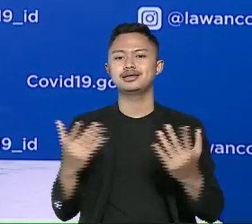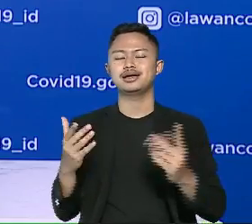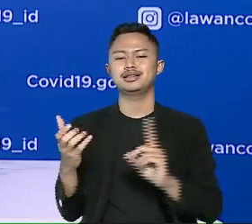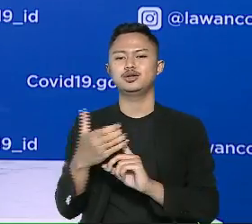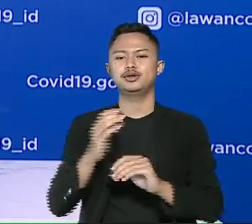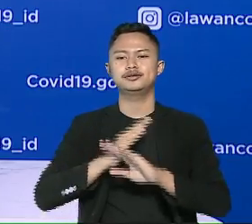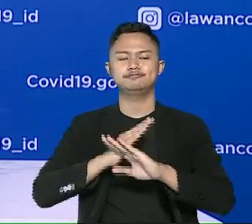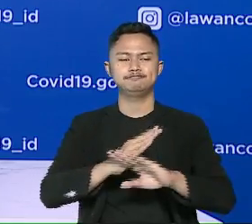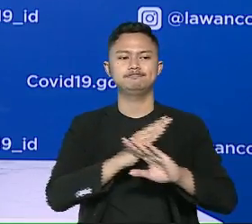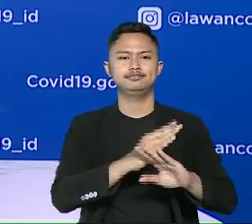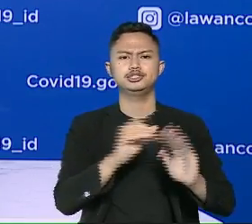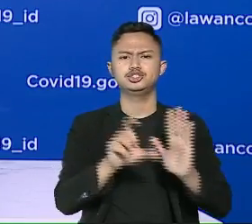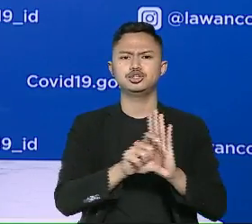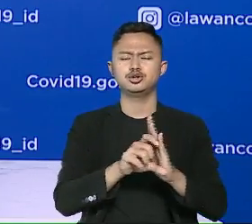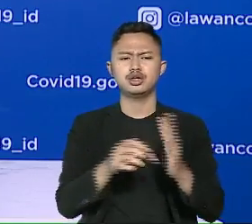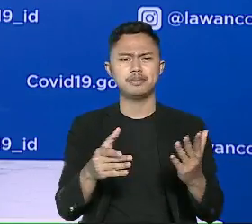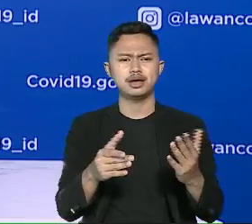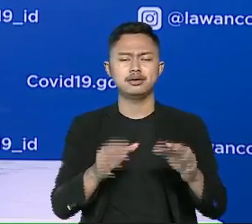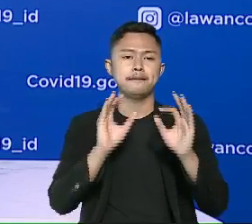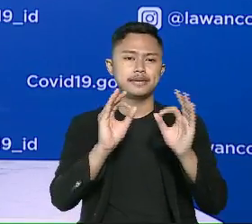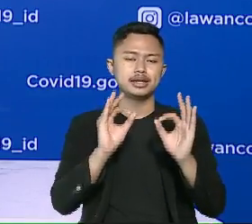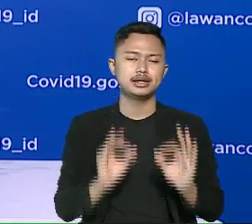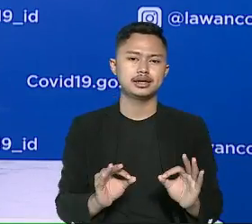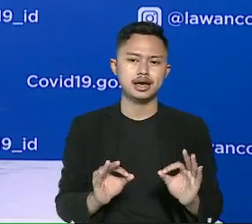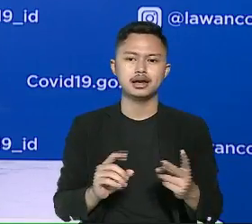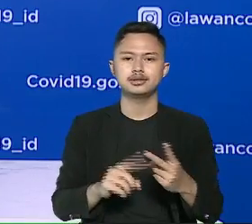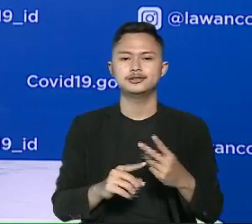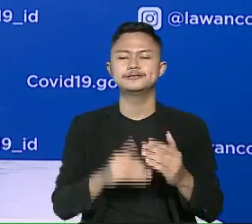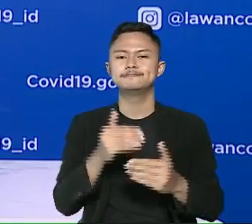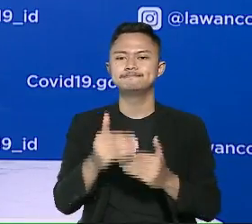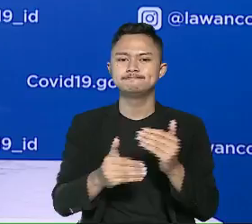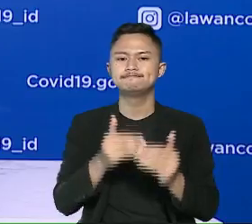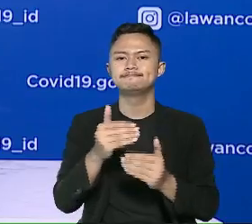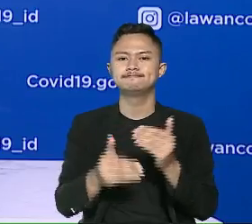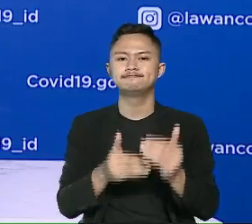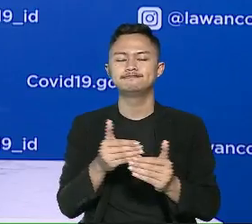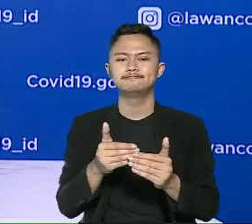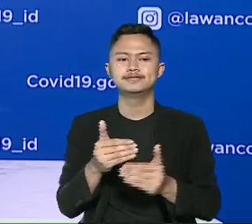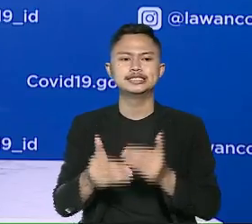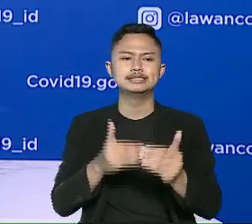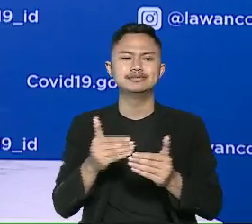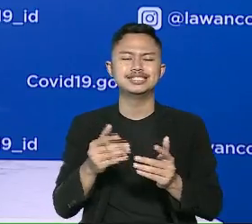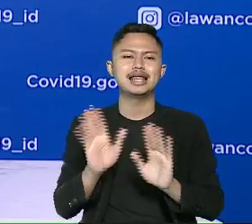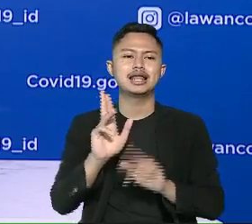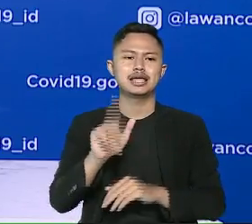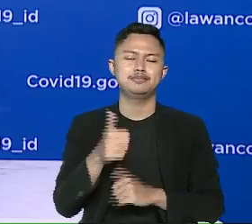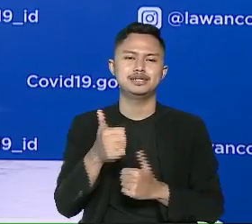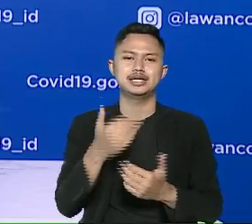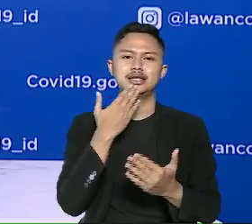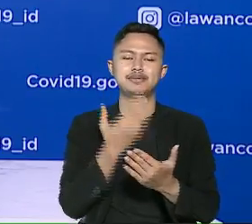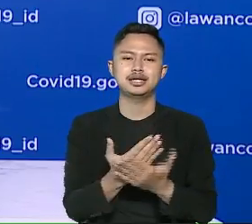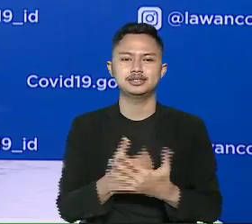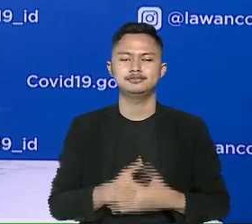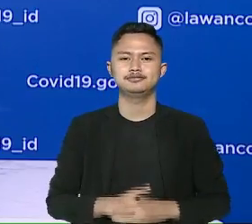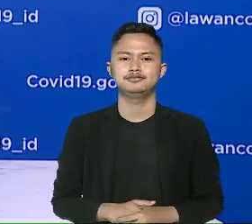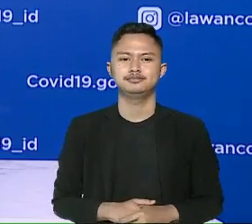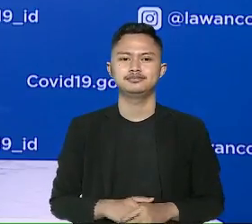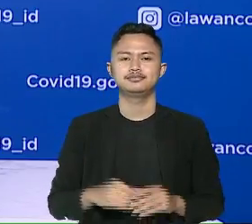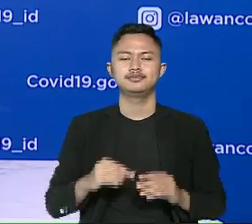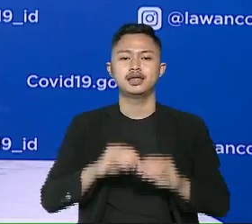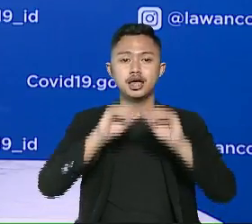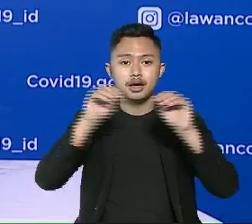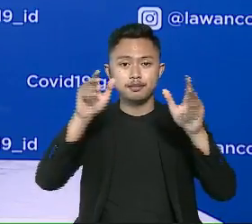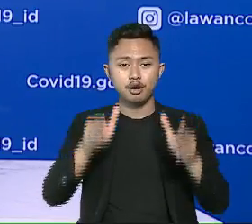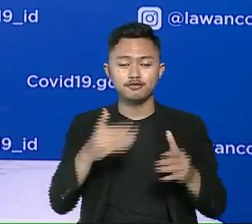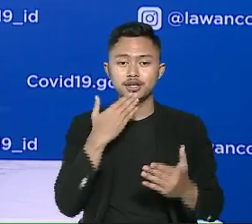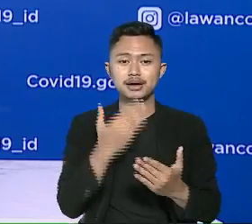sosial masyarakat termasuk di sektor pendidikan secara bertahap kembali berjalan normal. Terima kasih. Terima kasih Prof.